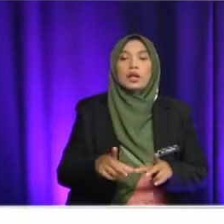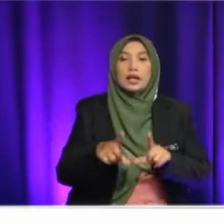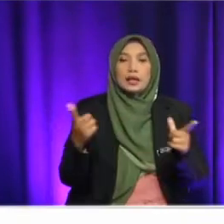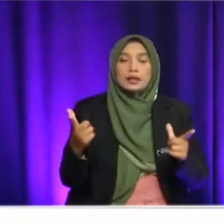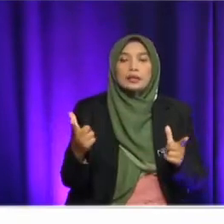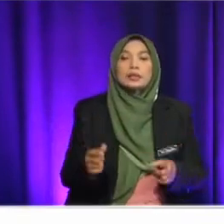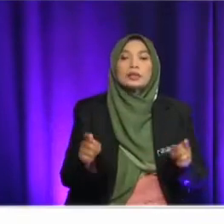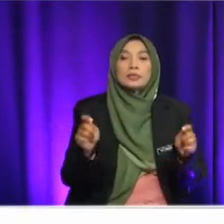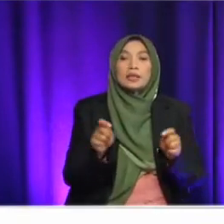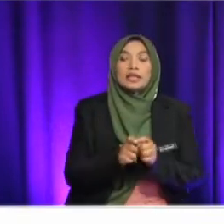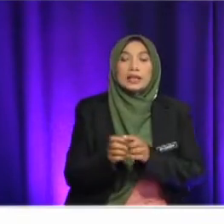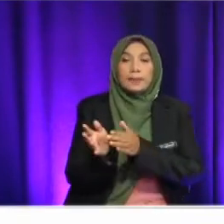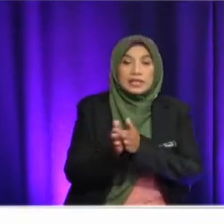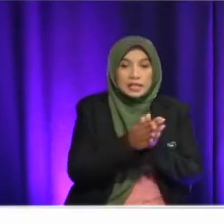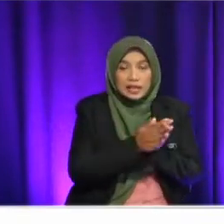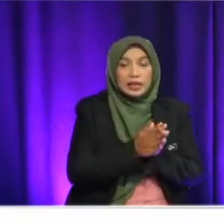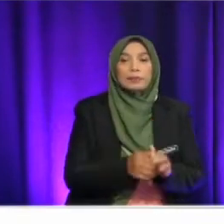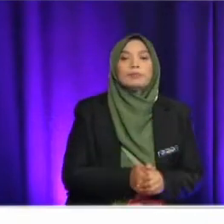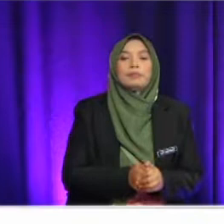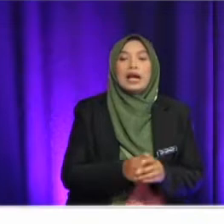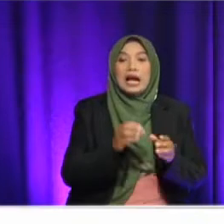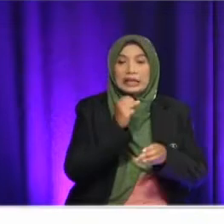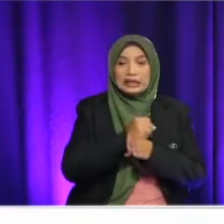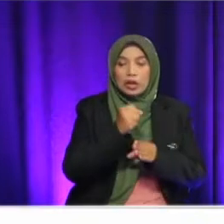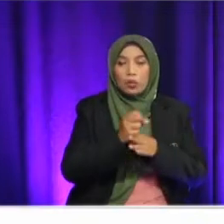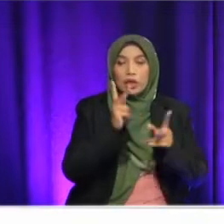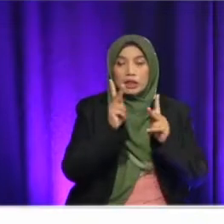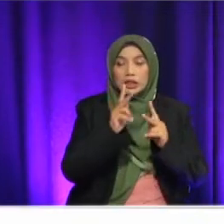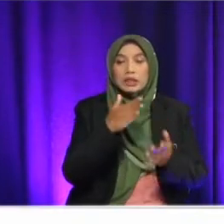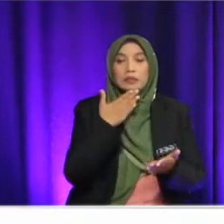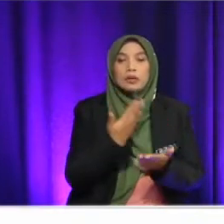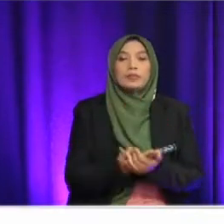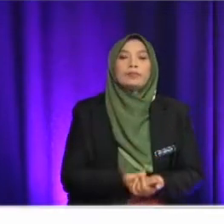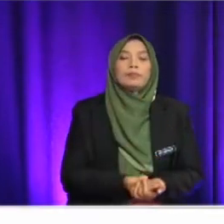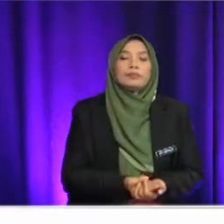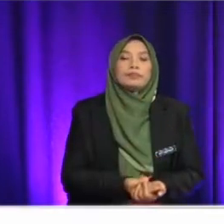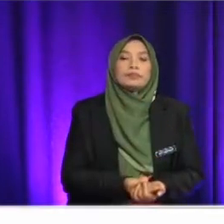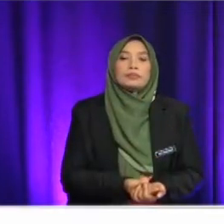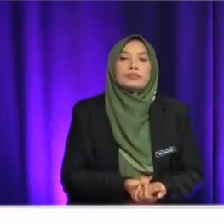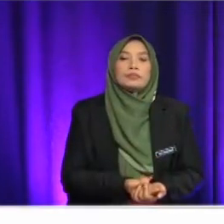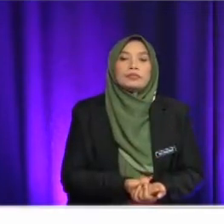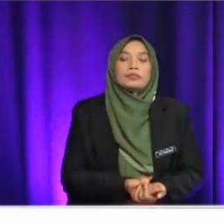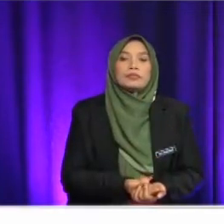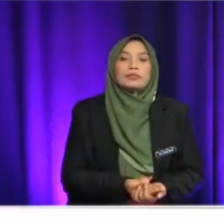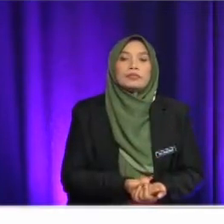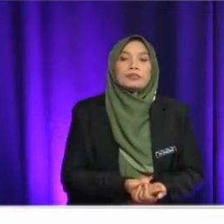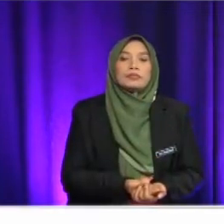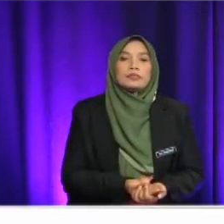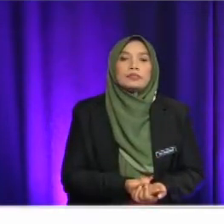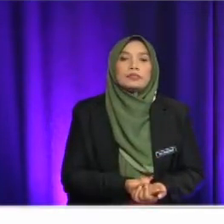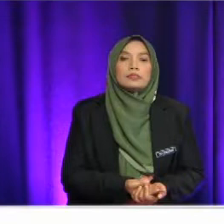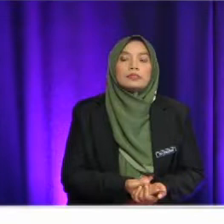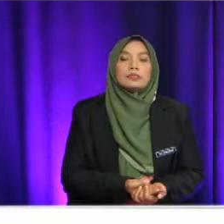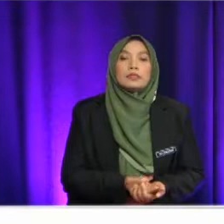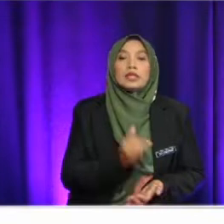berkomunikasi menggunakan kata-kata yang baik dan sopan. Tidak cukup dengan itu, ibu bapa hendaklah mengajak anak-anak membantu